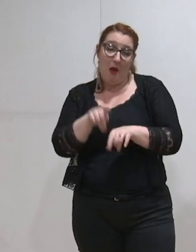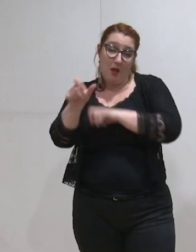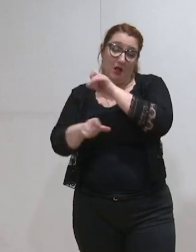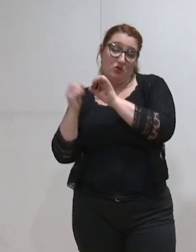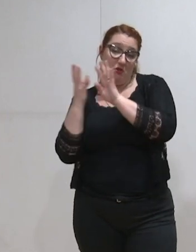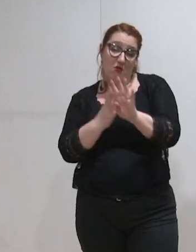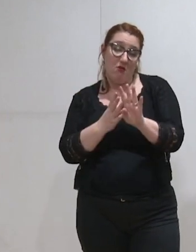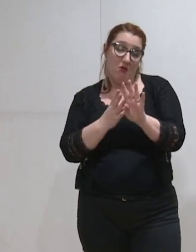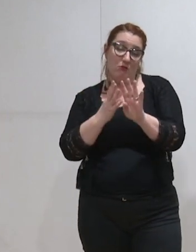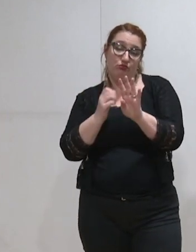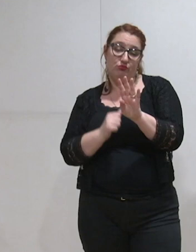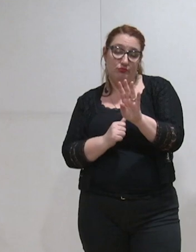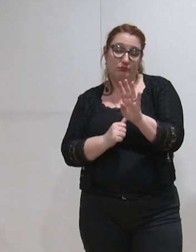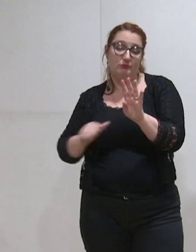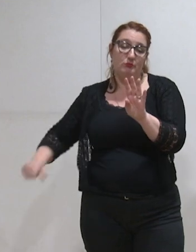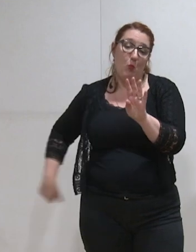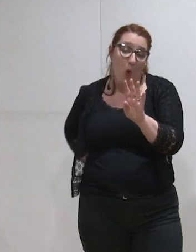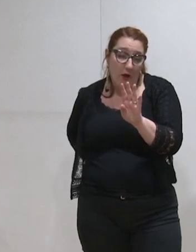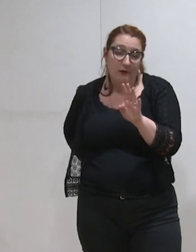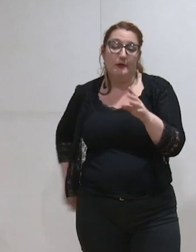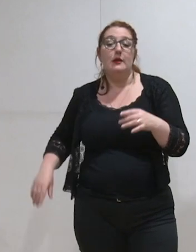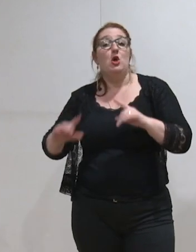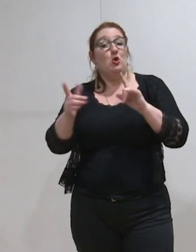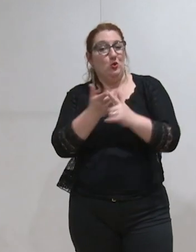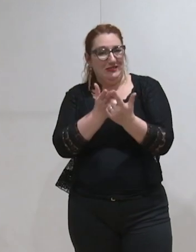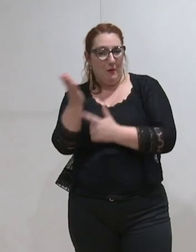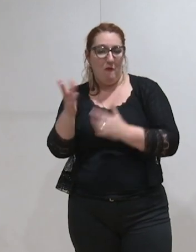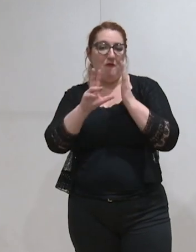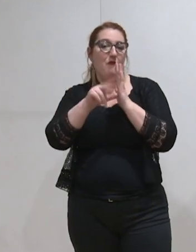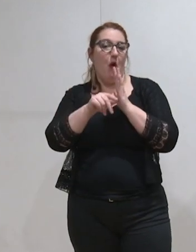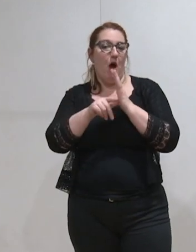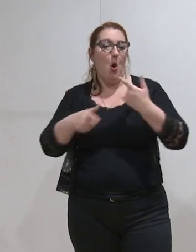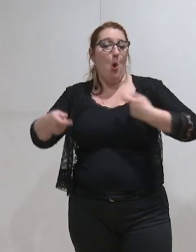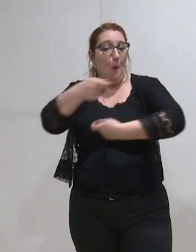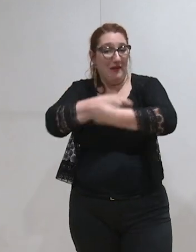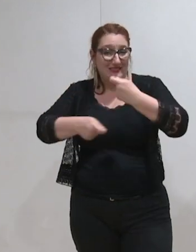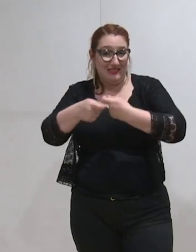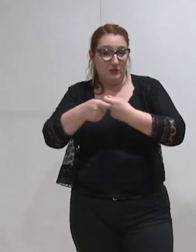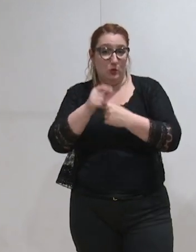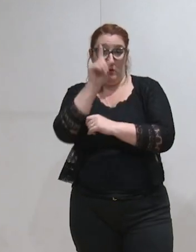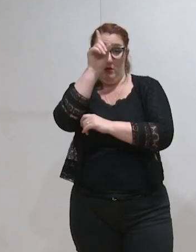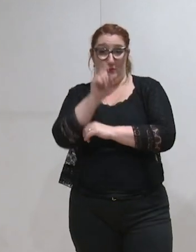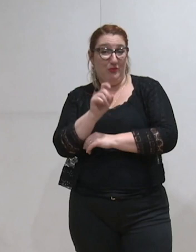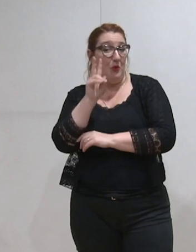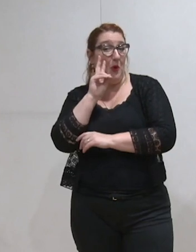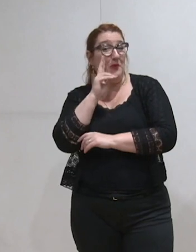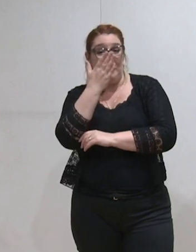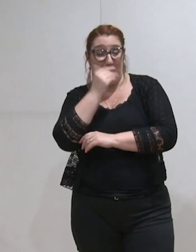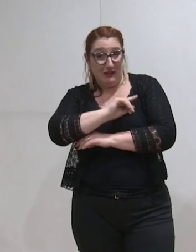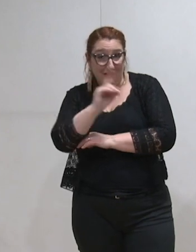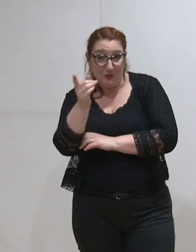ailleurs et la deuxième est que la commercialisation de cette foire a pas démarré comme d'habitude en